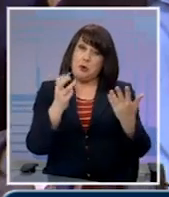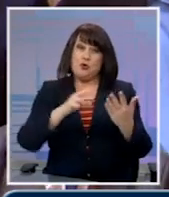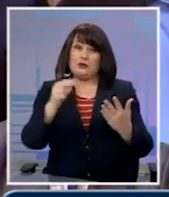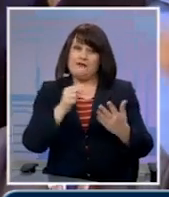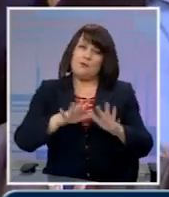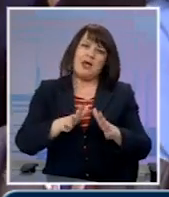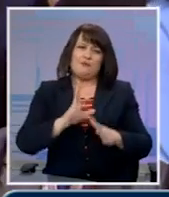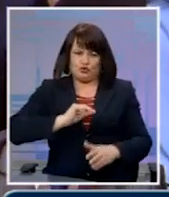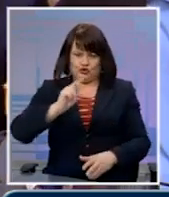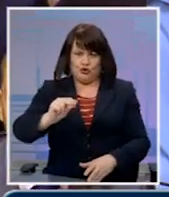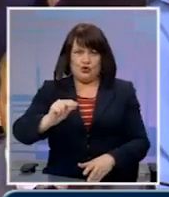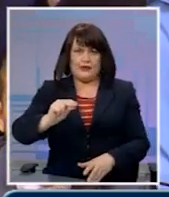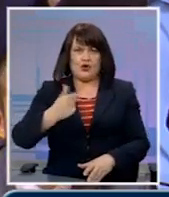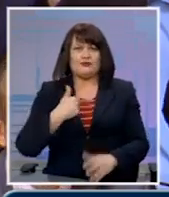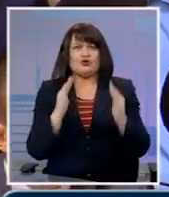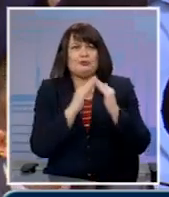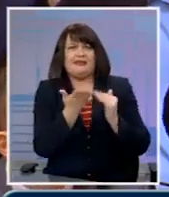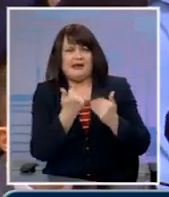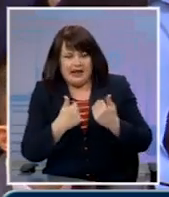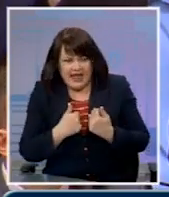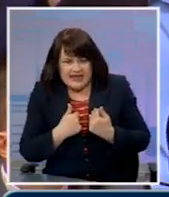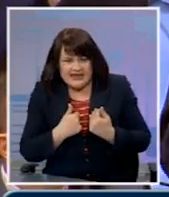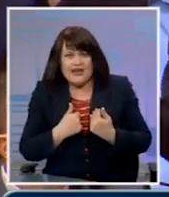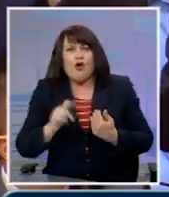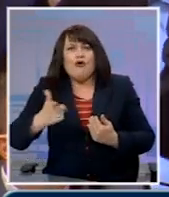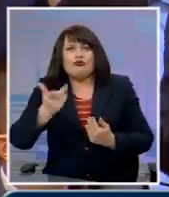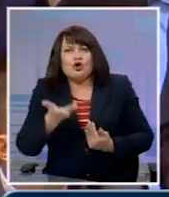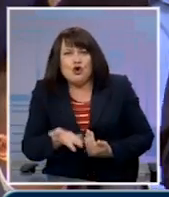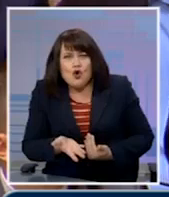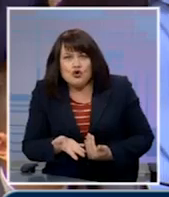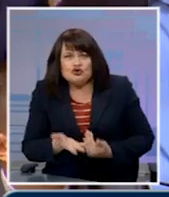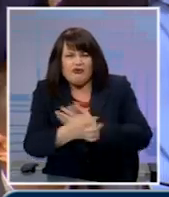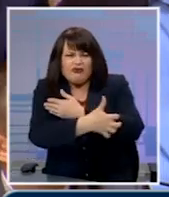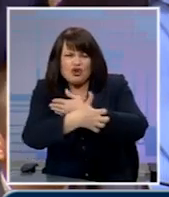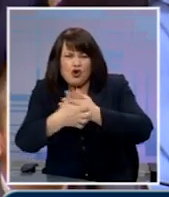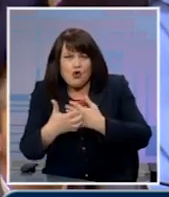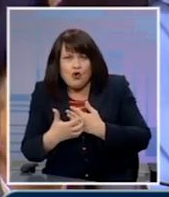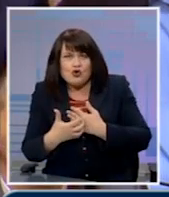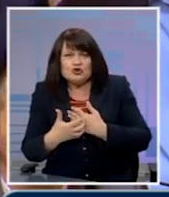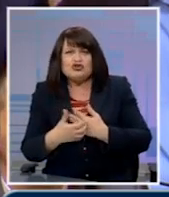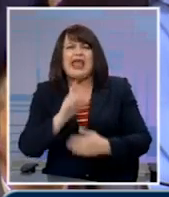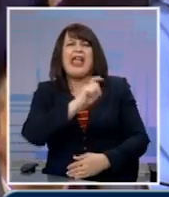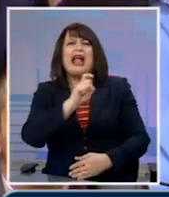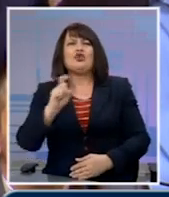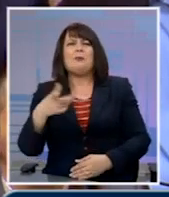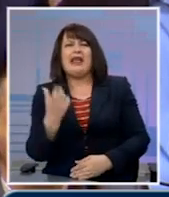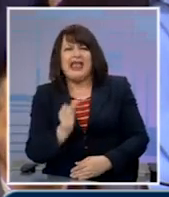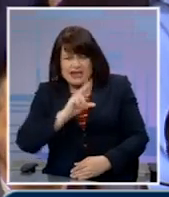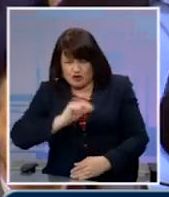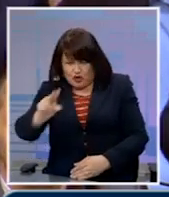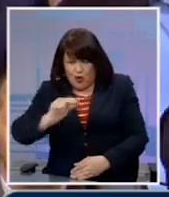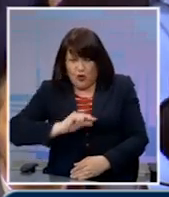ίδιο και ο ανέστιος και ο πένητας και ο πάμφτωχος αλλά και ο πολυεκατομμυριούχος